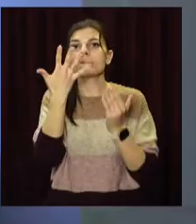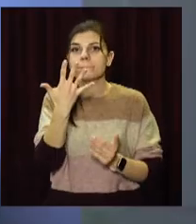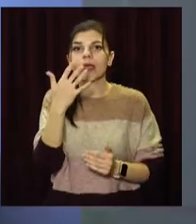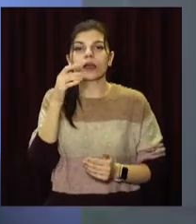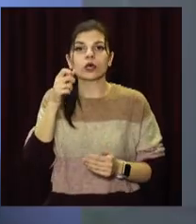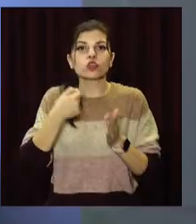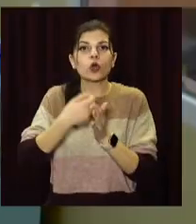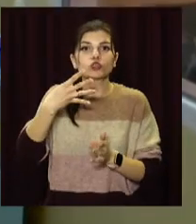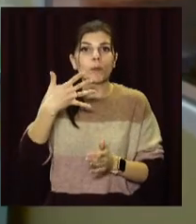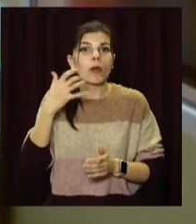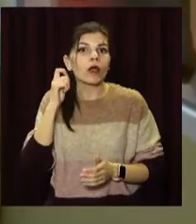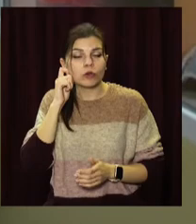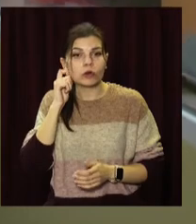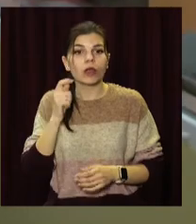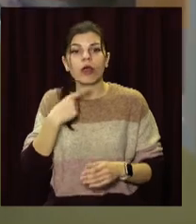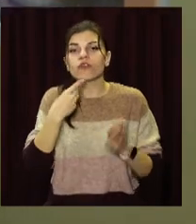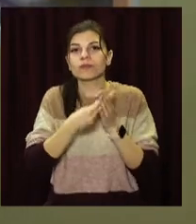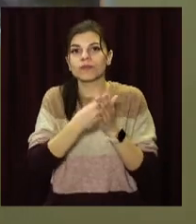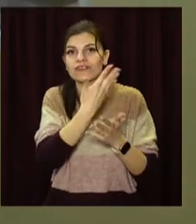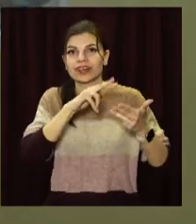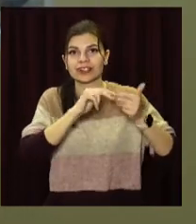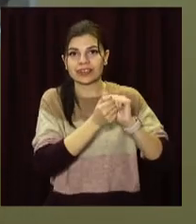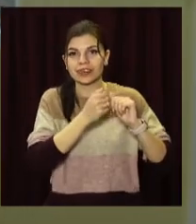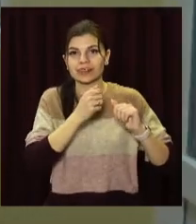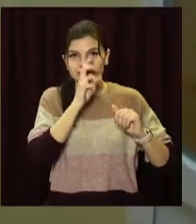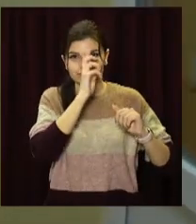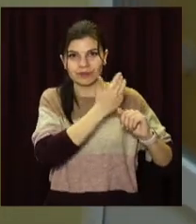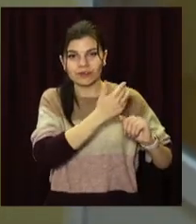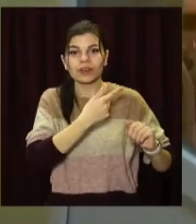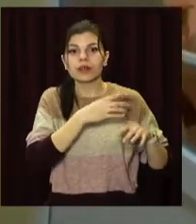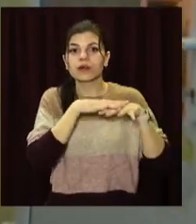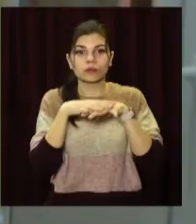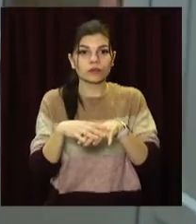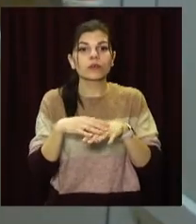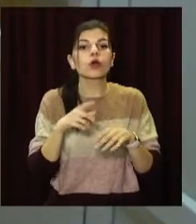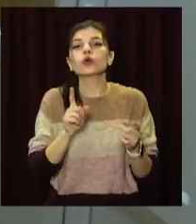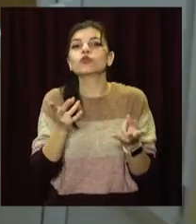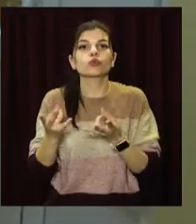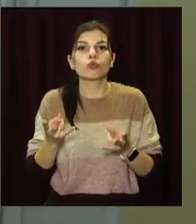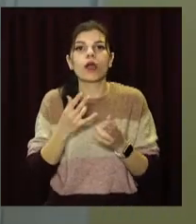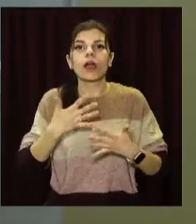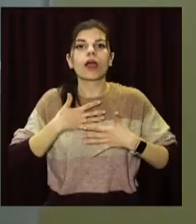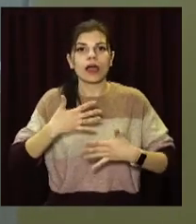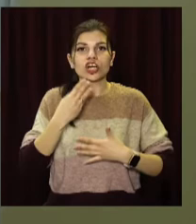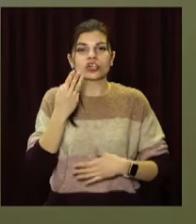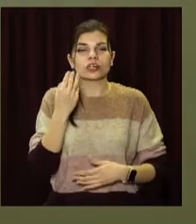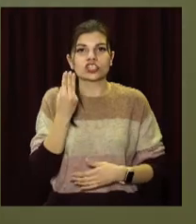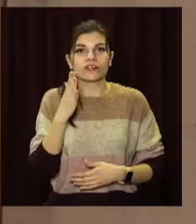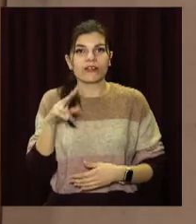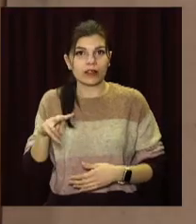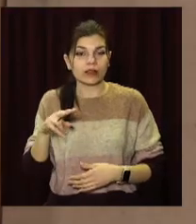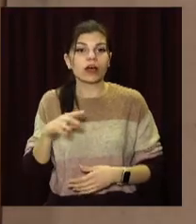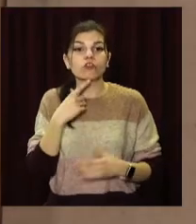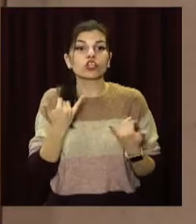пацієнтів до 45 років. Міським коштом, кажуть медики, з початку пандемії оснастили заклад необхідною кількістю апаратів ШВЛ. Зараз